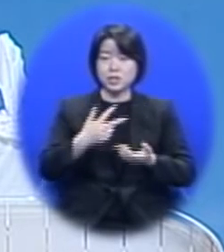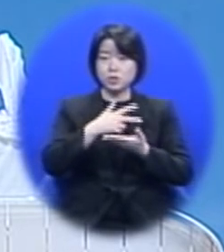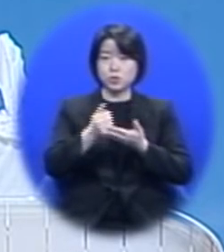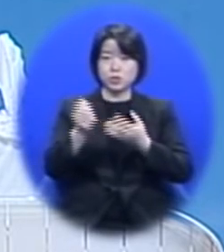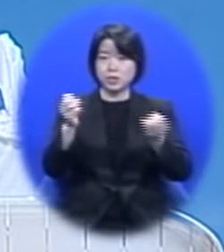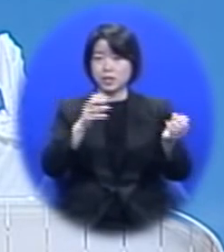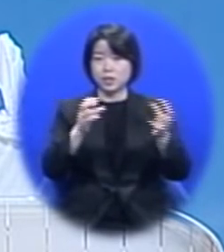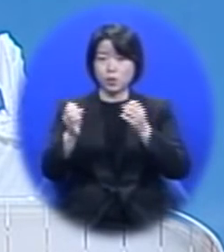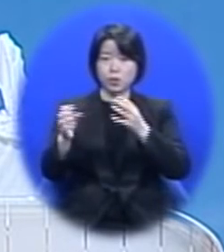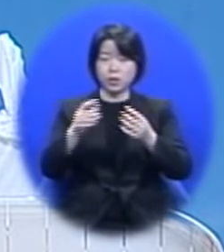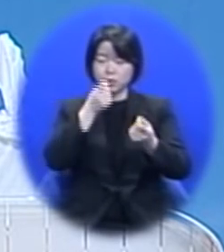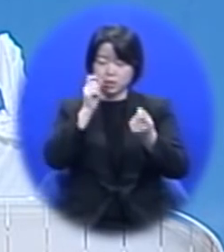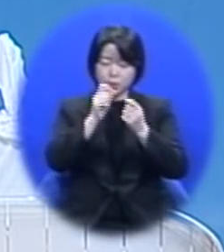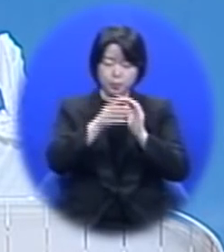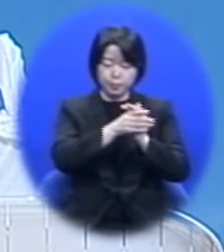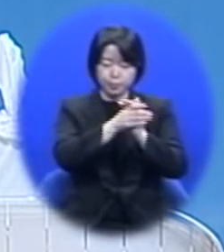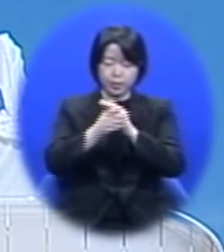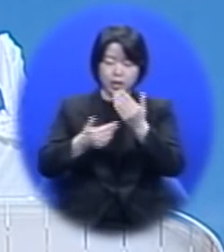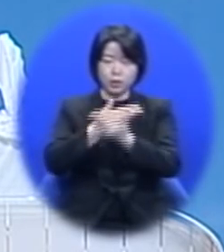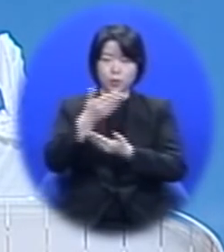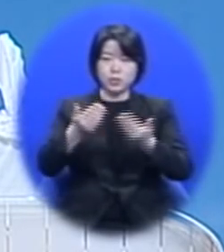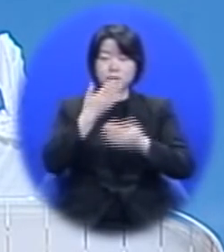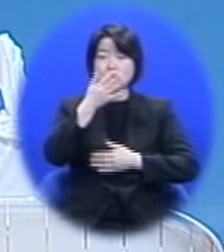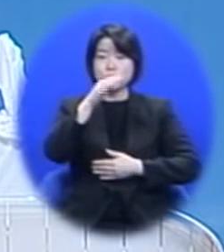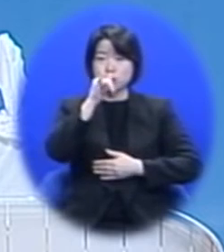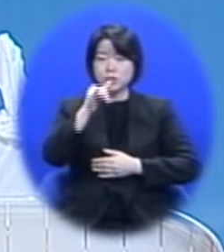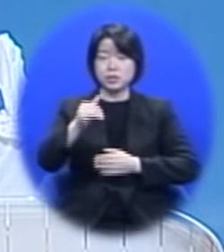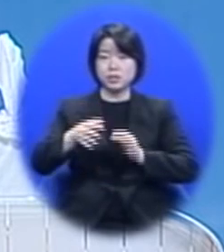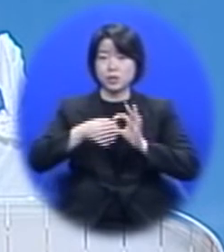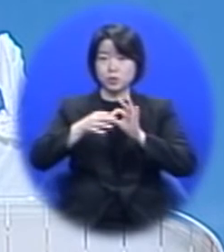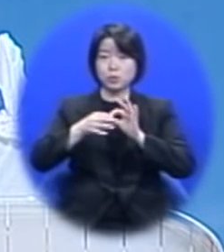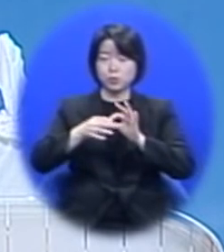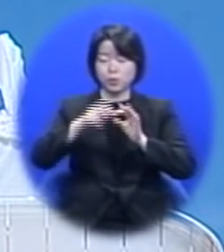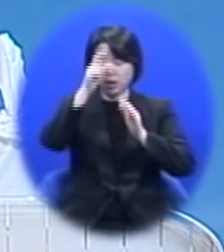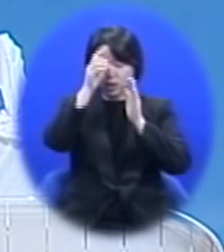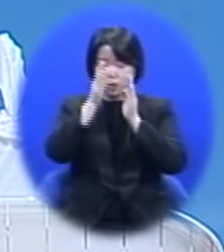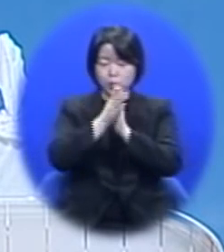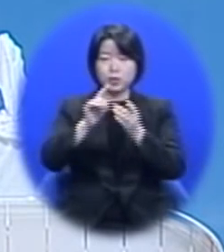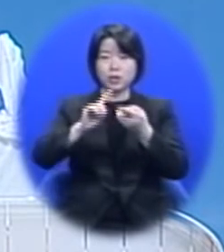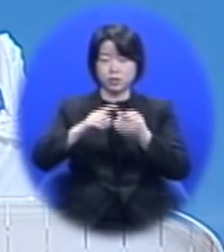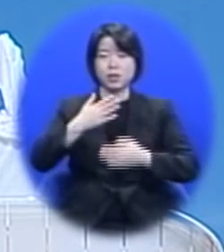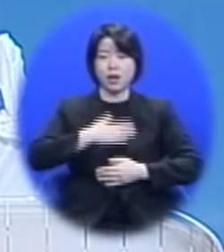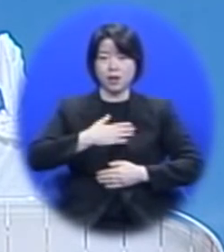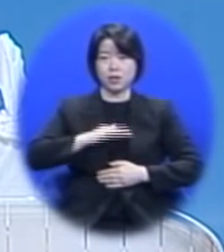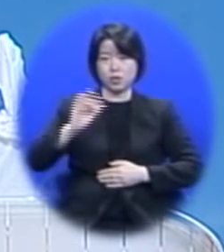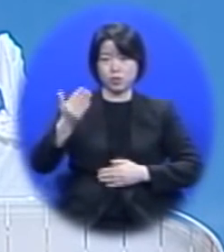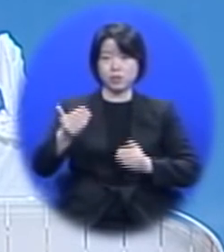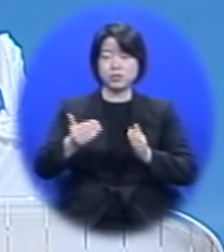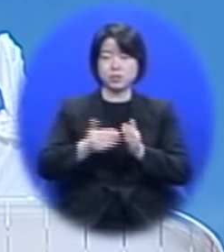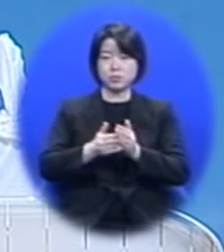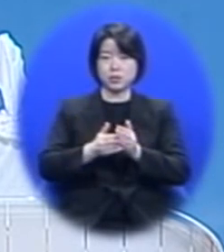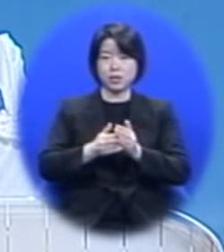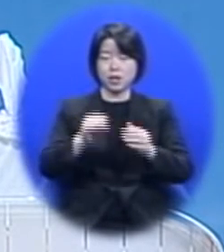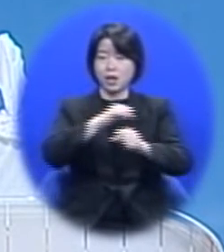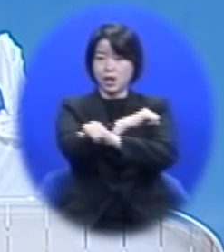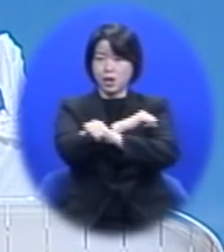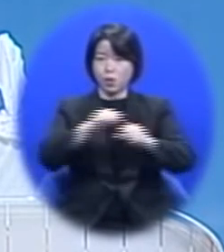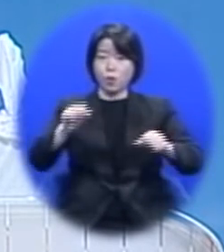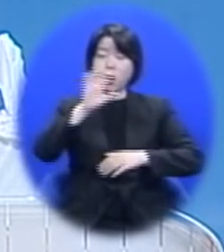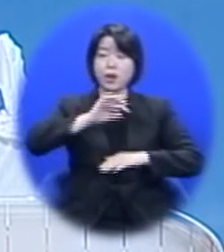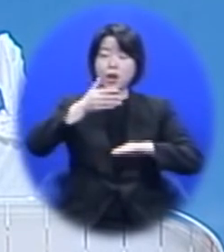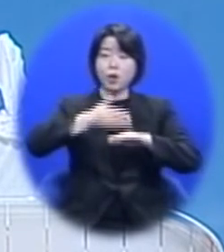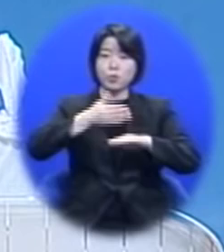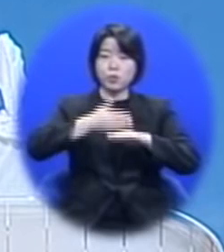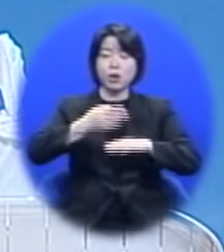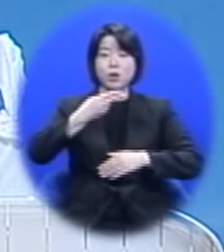대화하면서 친밀하게 교제할 수 있는 통로가 기도라는 것을 알아버렸습니다. 광야의 연단 없이는